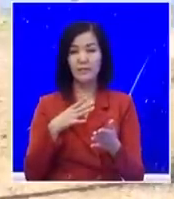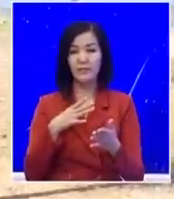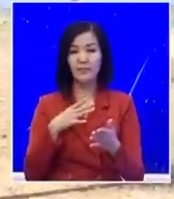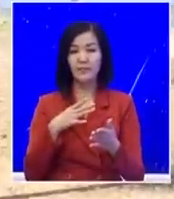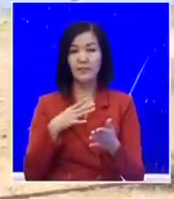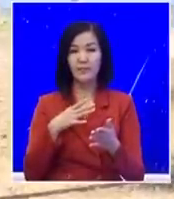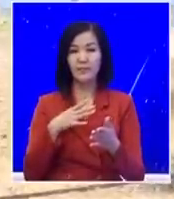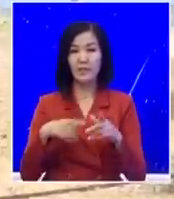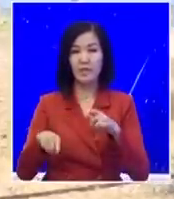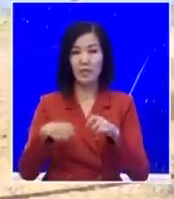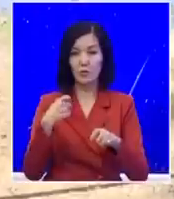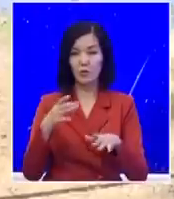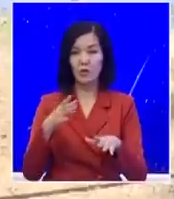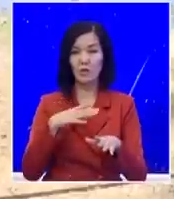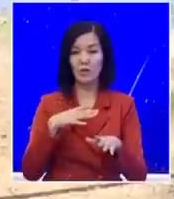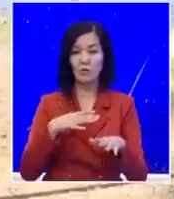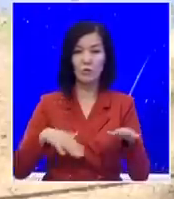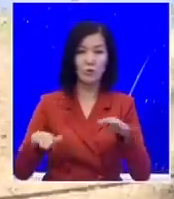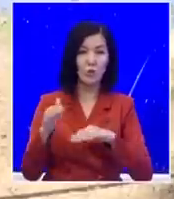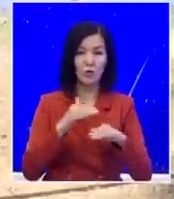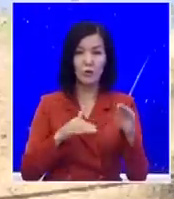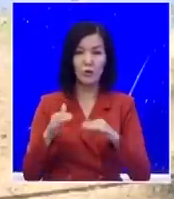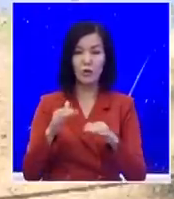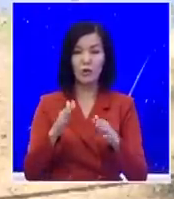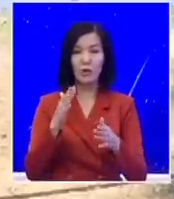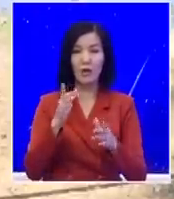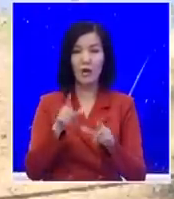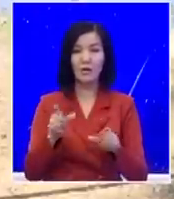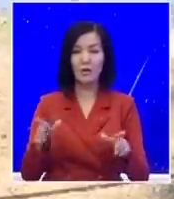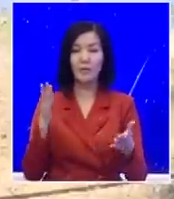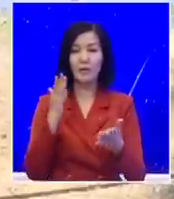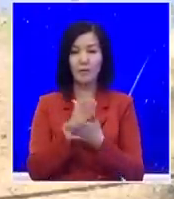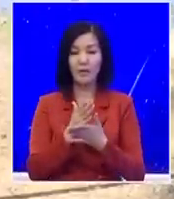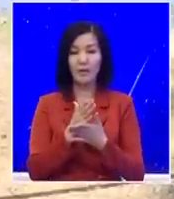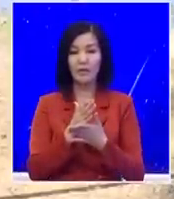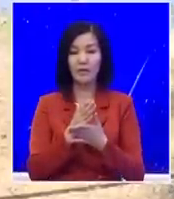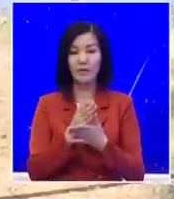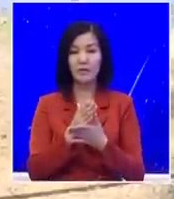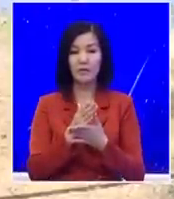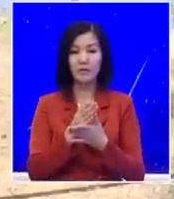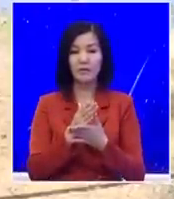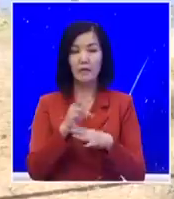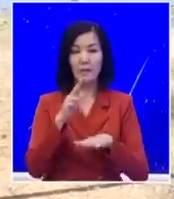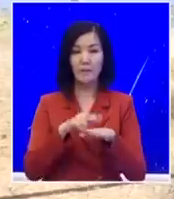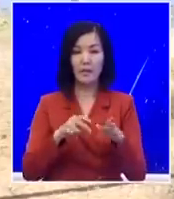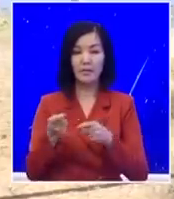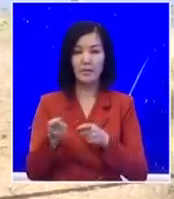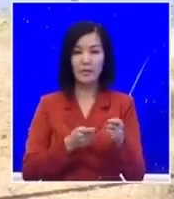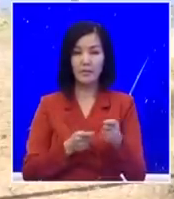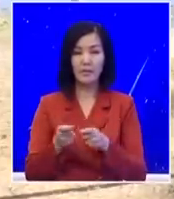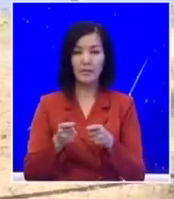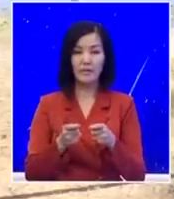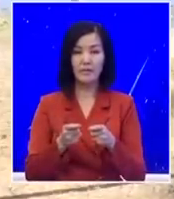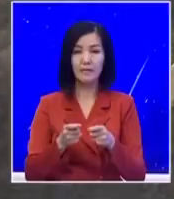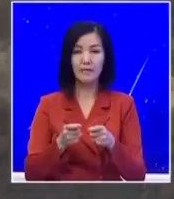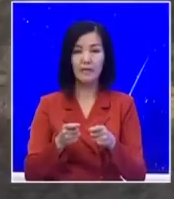заңды бұзып түскен адамдар болған. Оларды айта кеткендей полиция басқармасы әкімшілік құқық